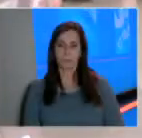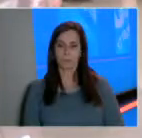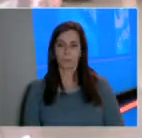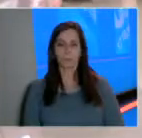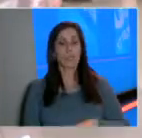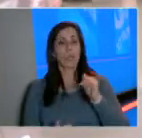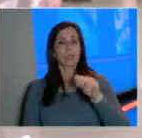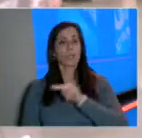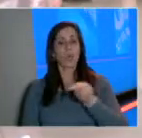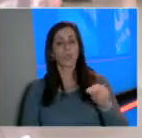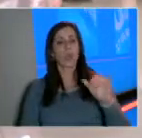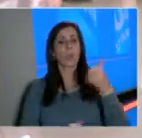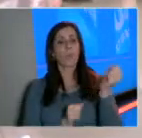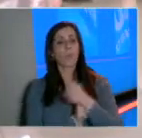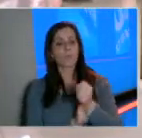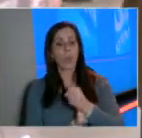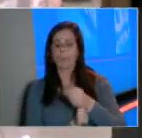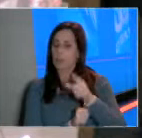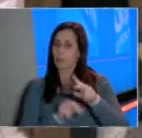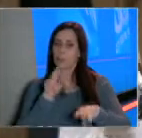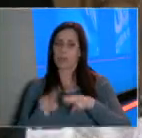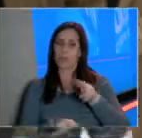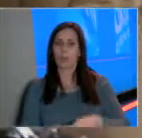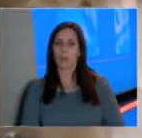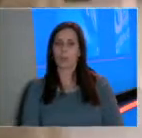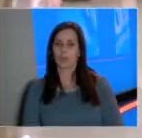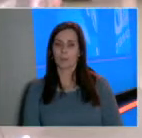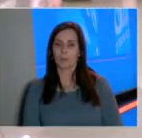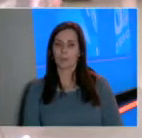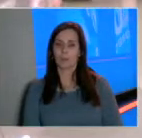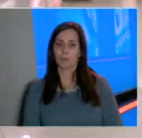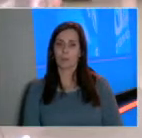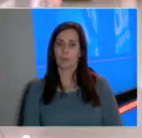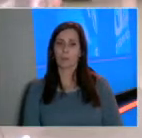משה, איזה תחום לדעתך מוזנח במדינה וחייבים לטפל בו?